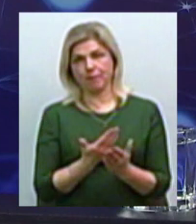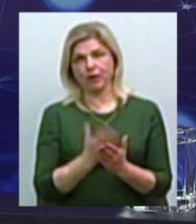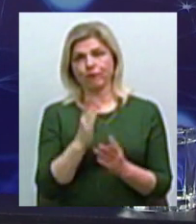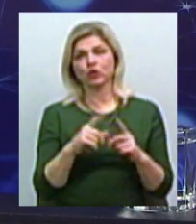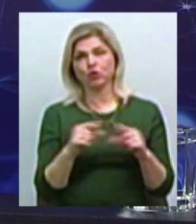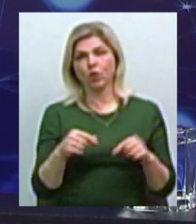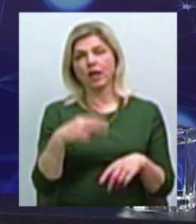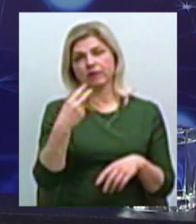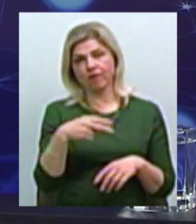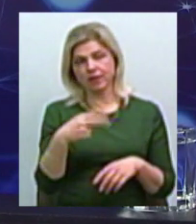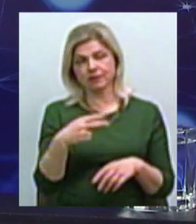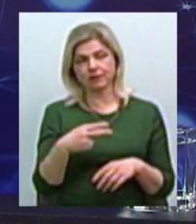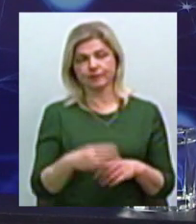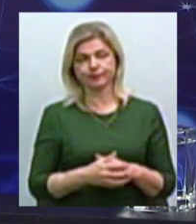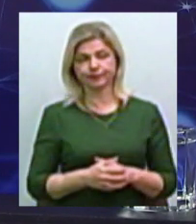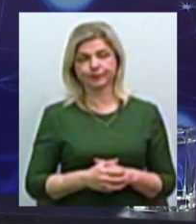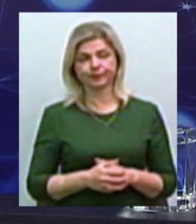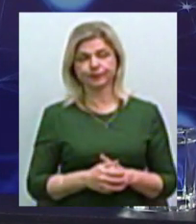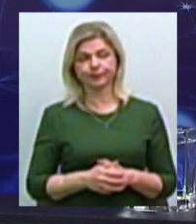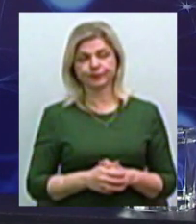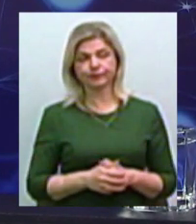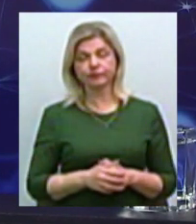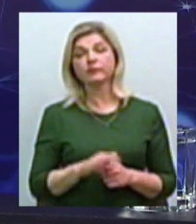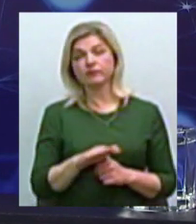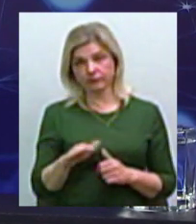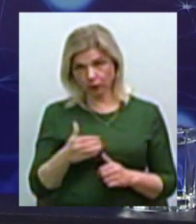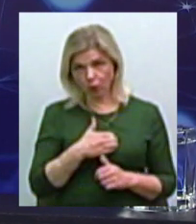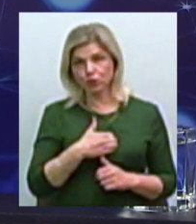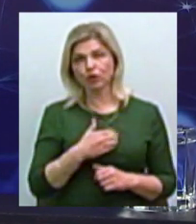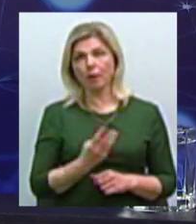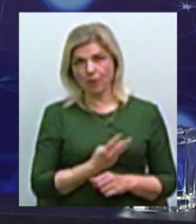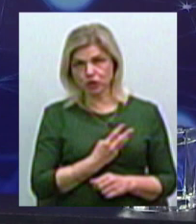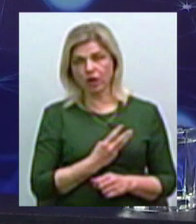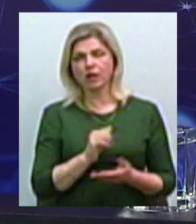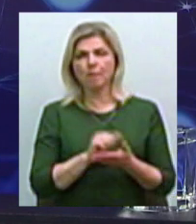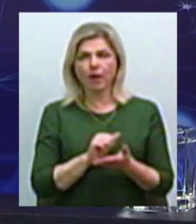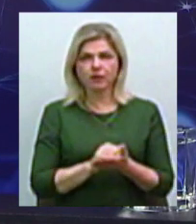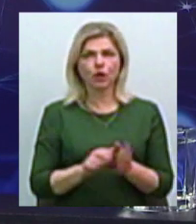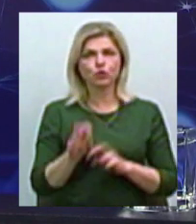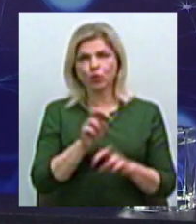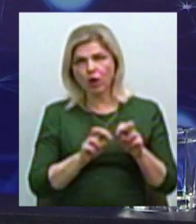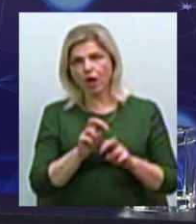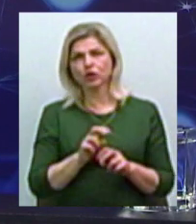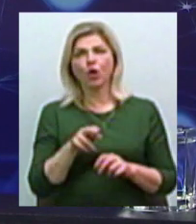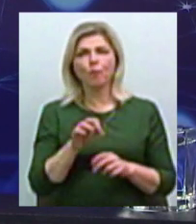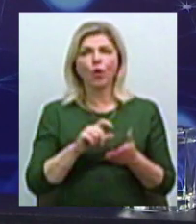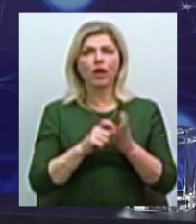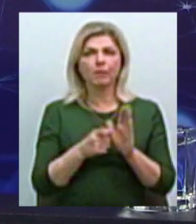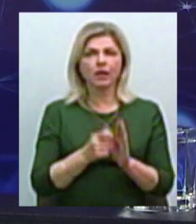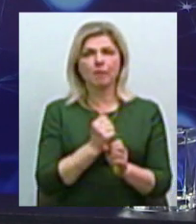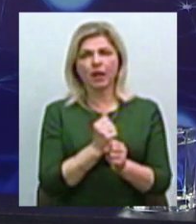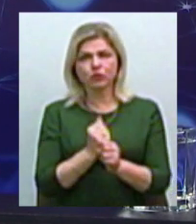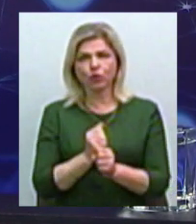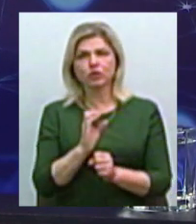можливо, 20, по-моєму, якщо не помиляюся, дітей. І вони хочуть, вони вже бажають, вони вже матеріали ці шукають, вони десь там по кімнатам працюють